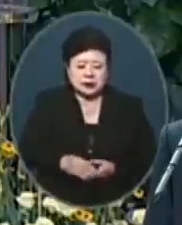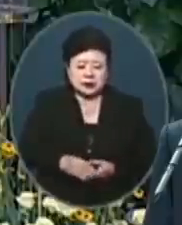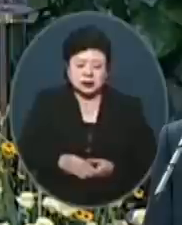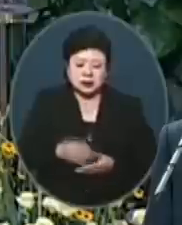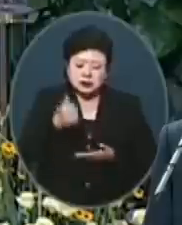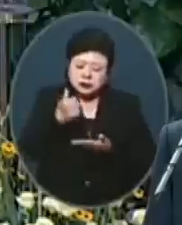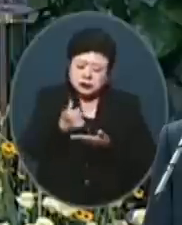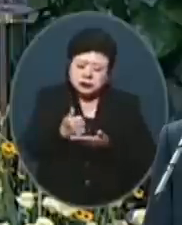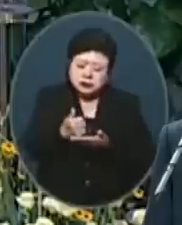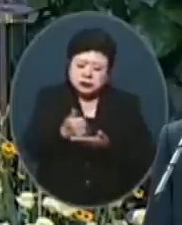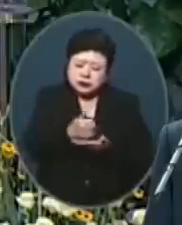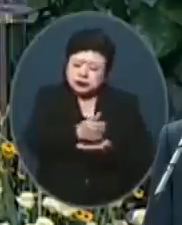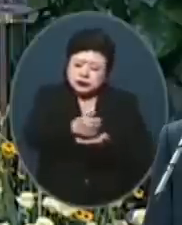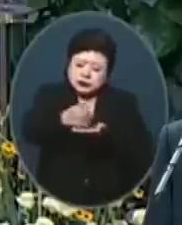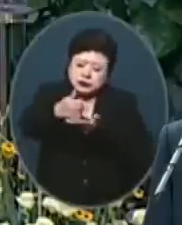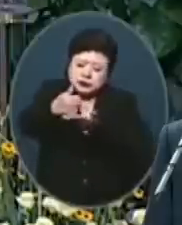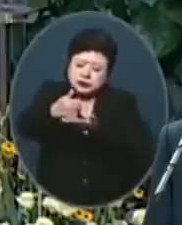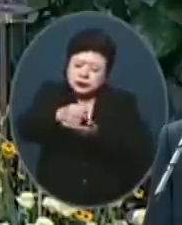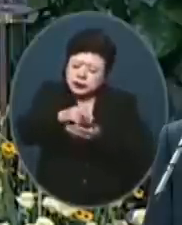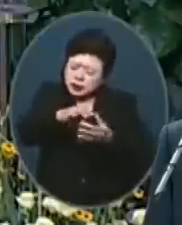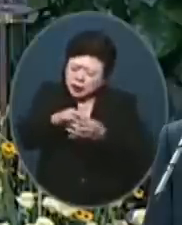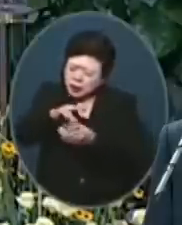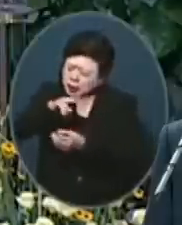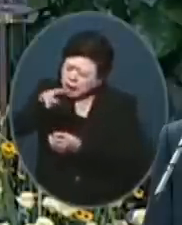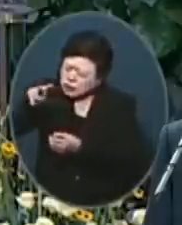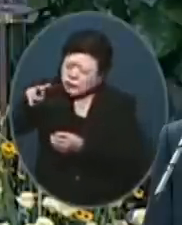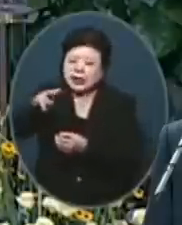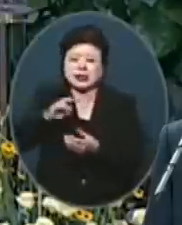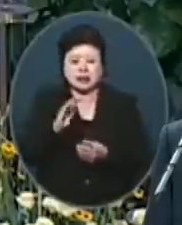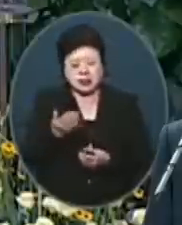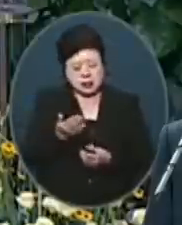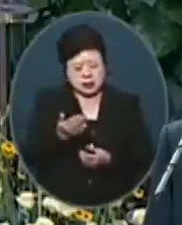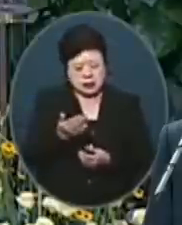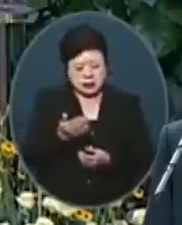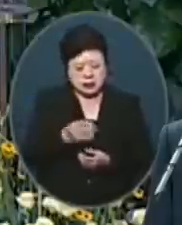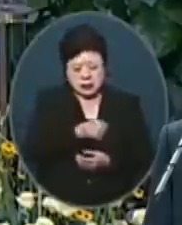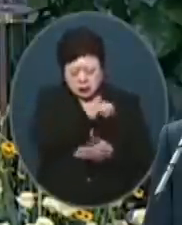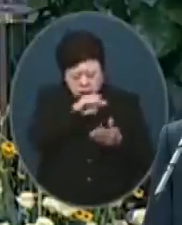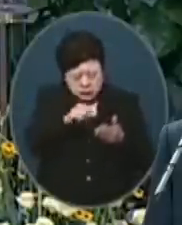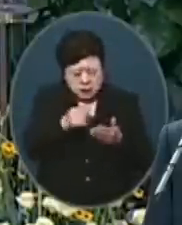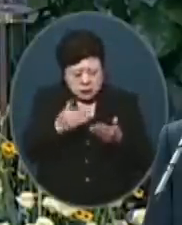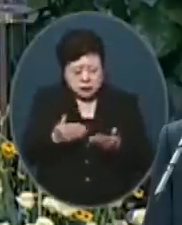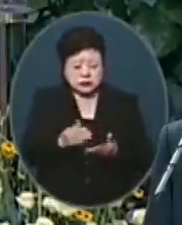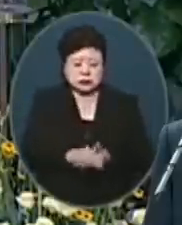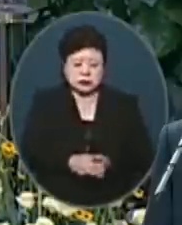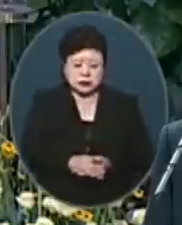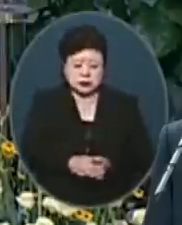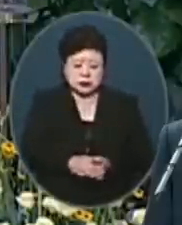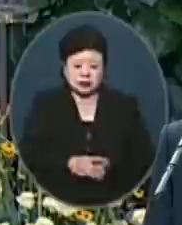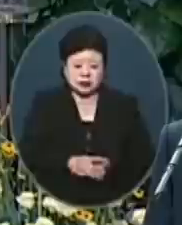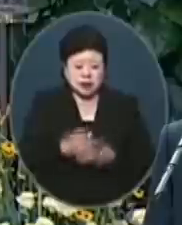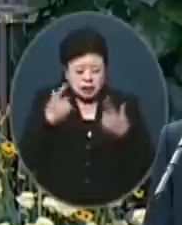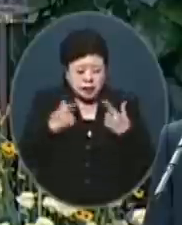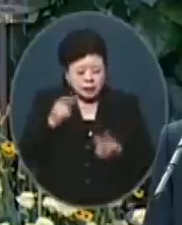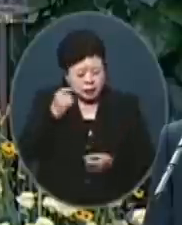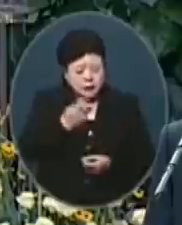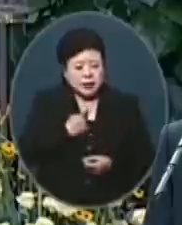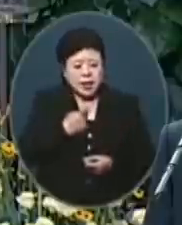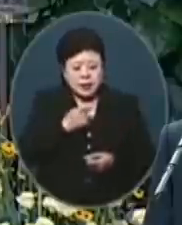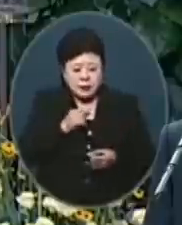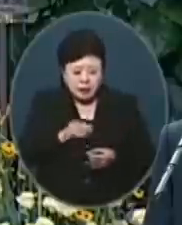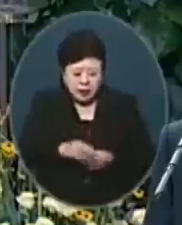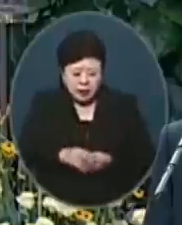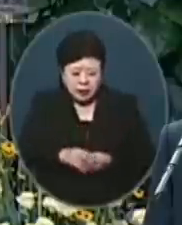계속해서 주님을 바라보는 것입니다. 인생을 사는 동안 우리는 날마다 어려운 일을